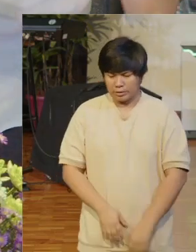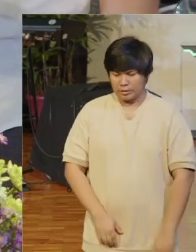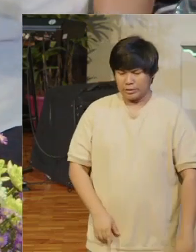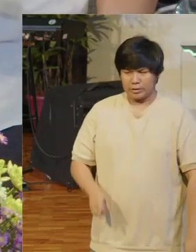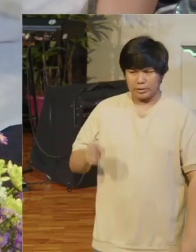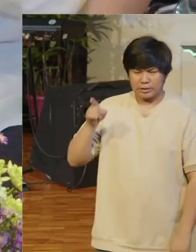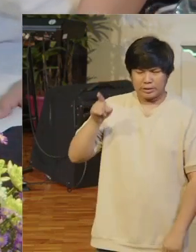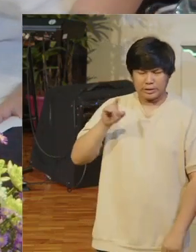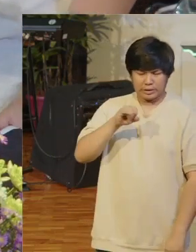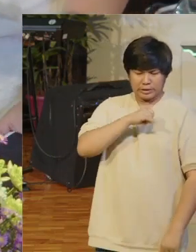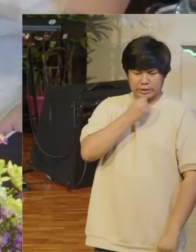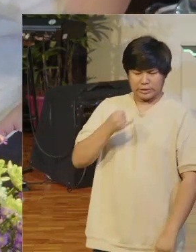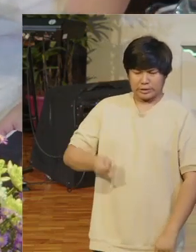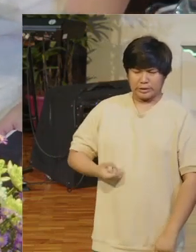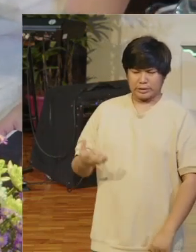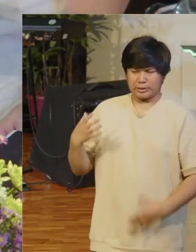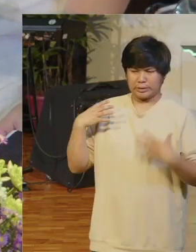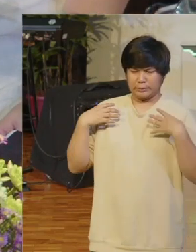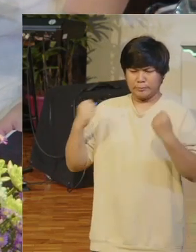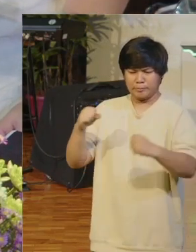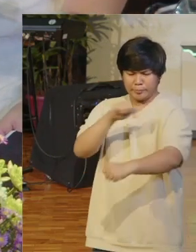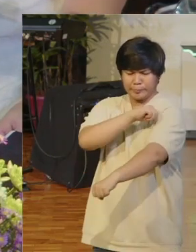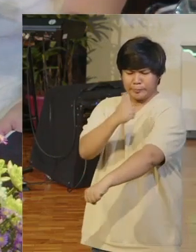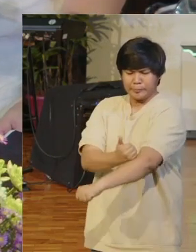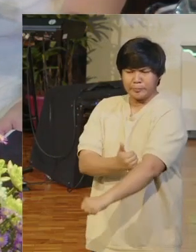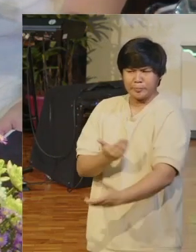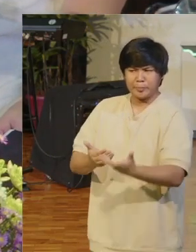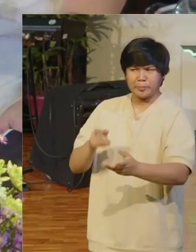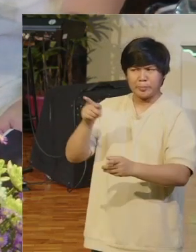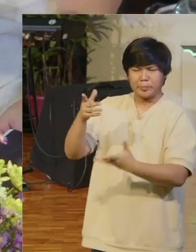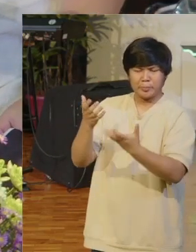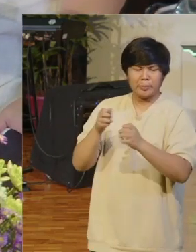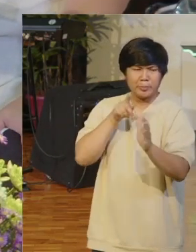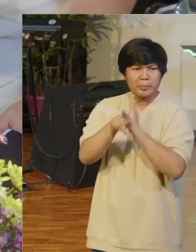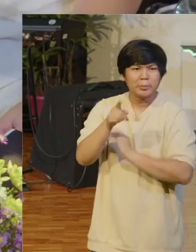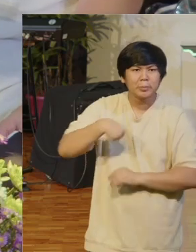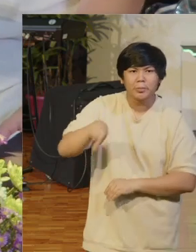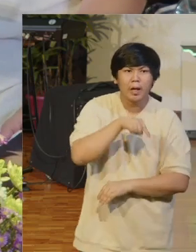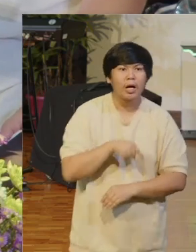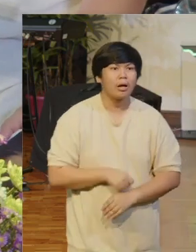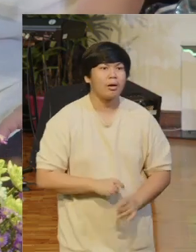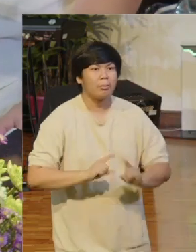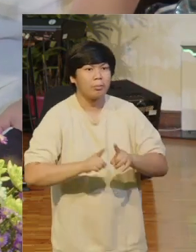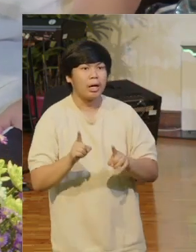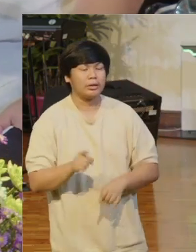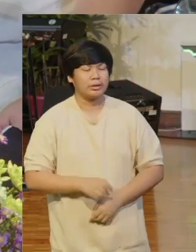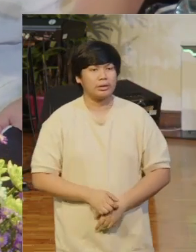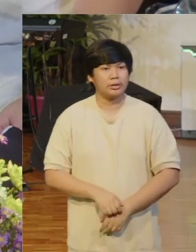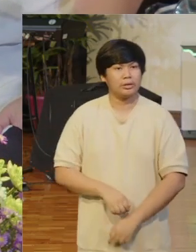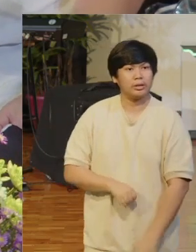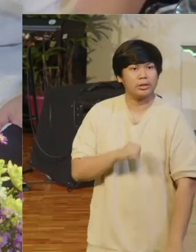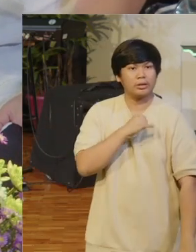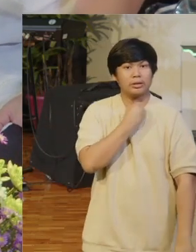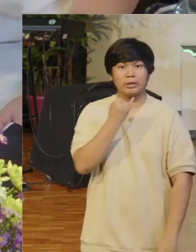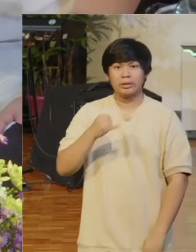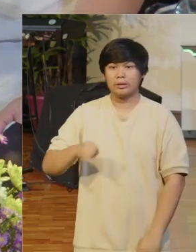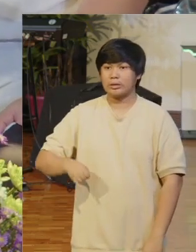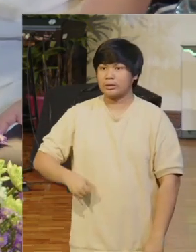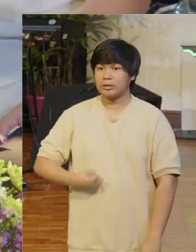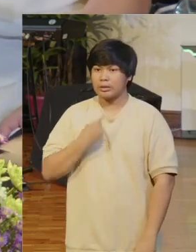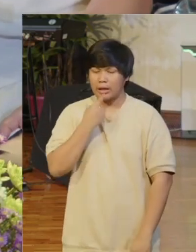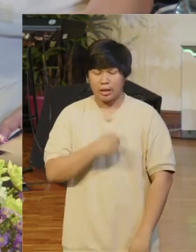Wala na si tatay. Anong sabi niya? As for you, you meant